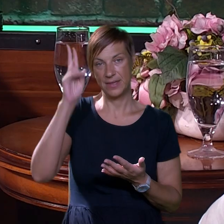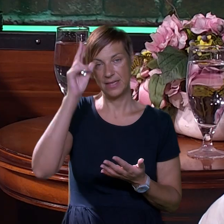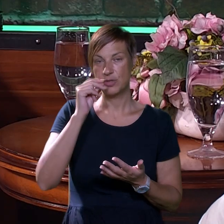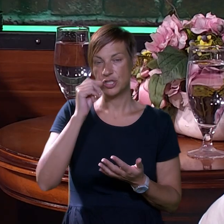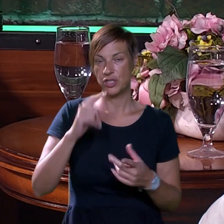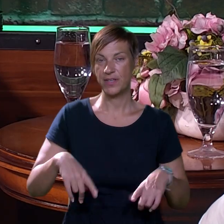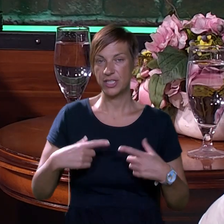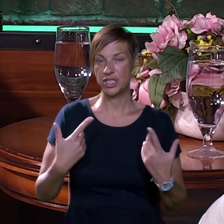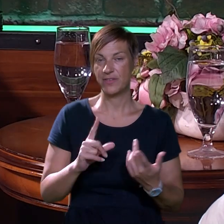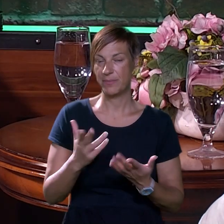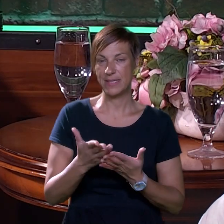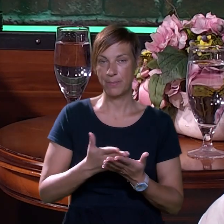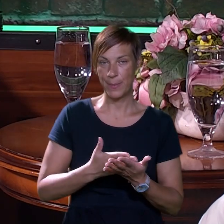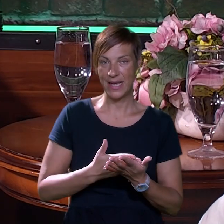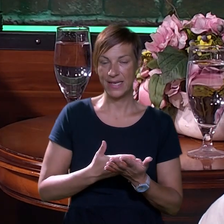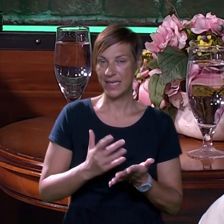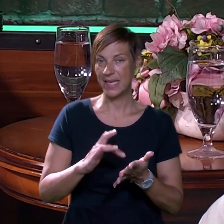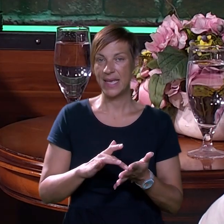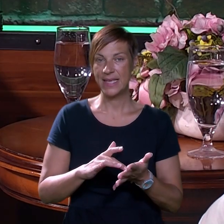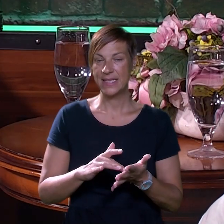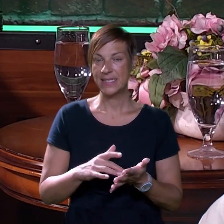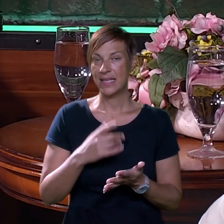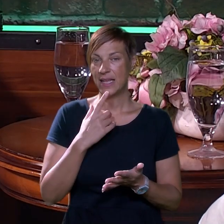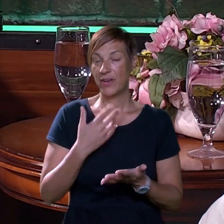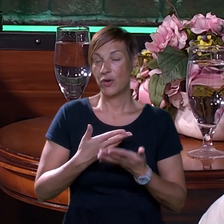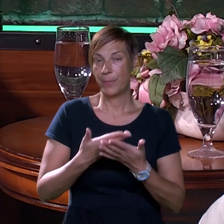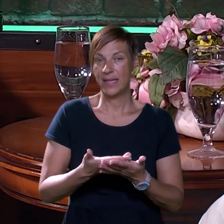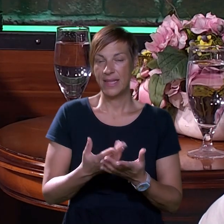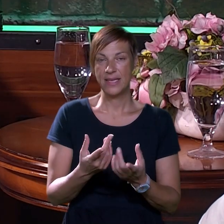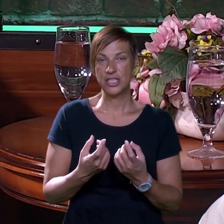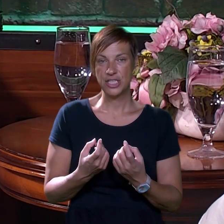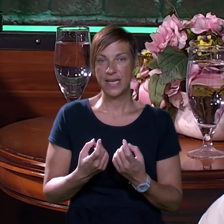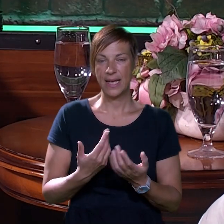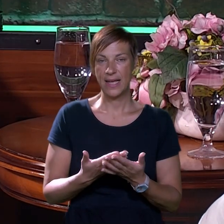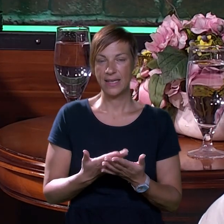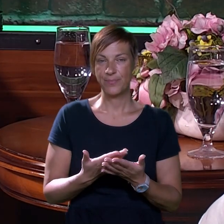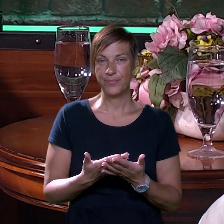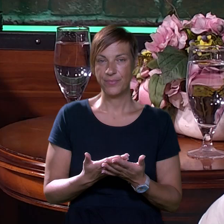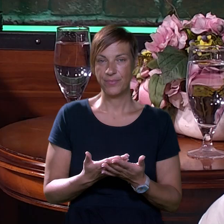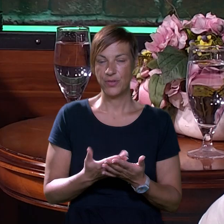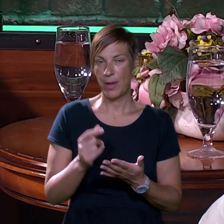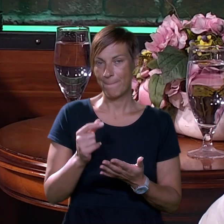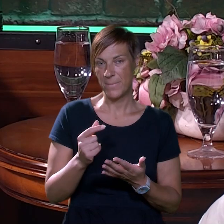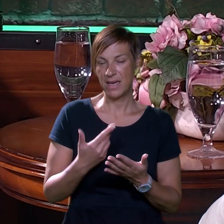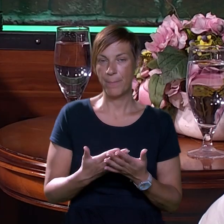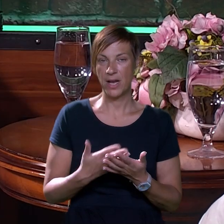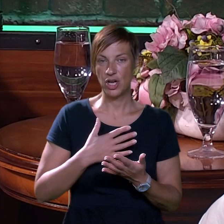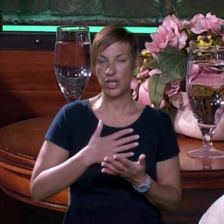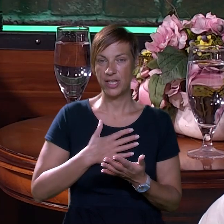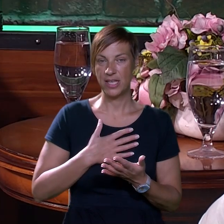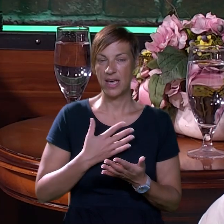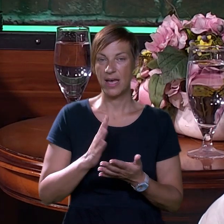ne može čovjek živjeti bez planiranja, bez nekakvih ciljeva kojima teži, ali je to stvarno na minimum.